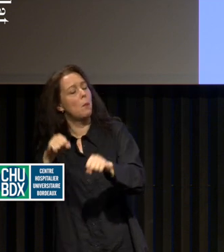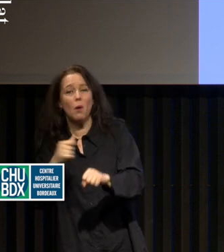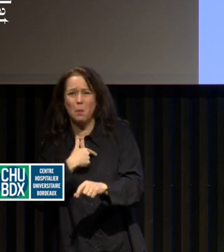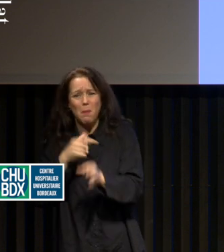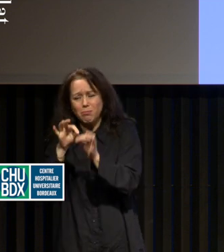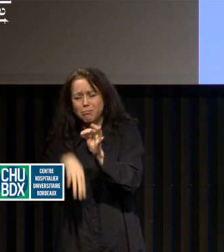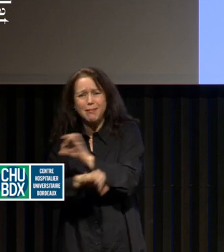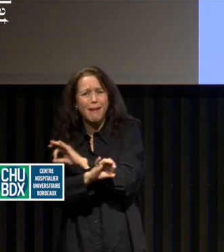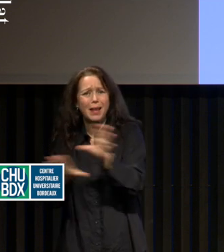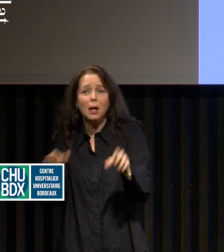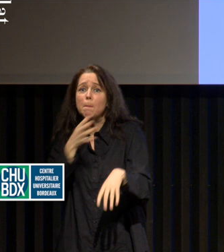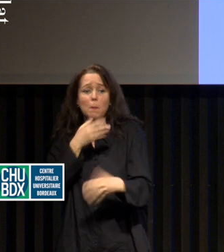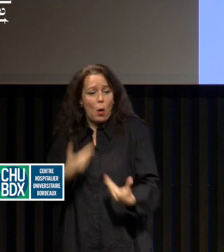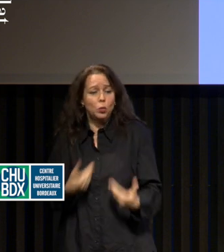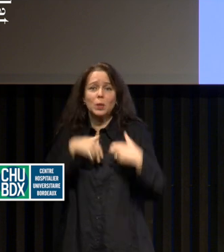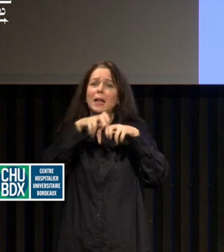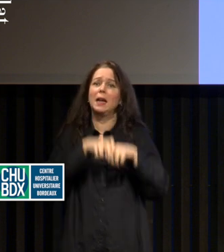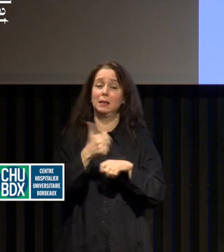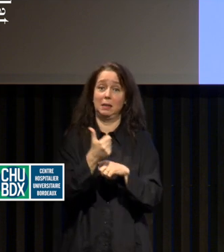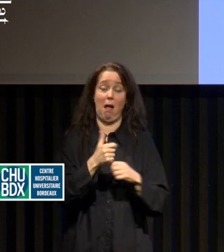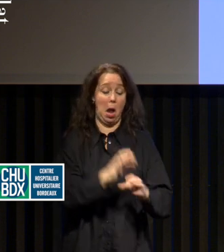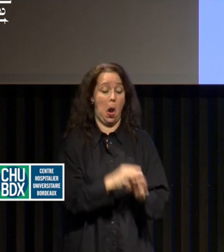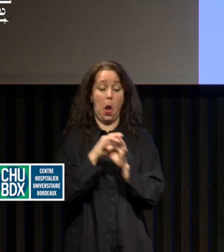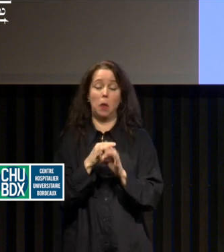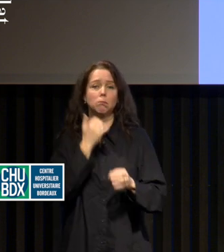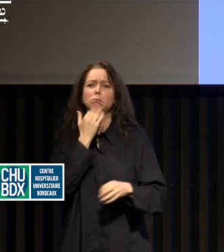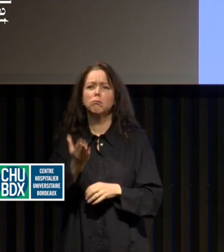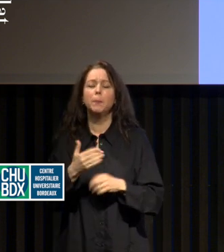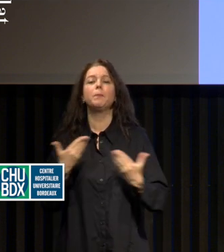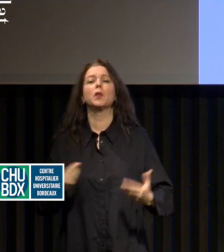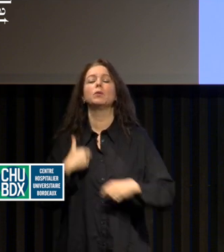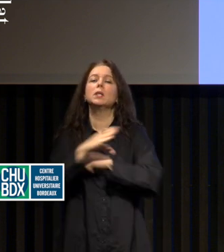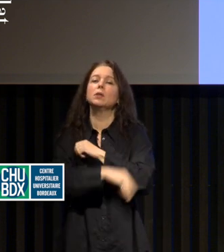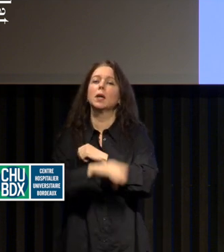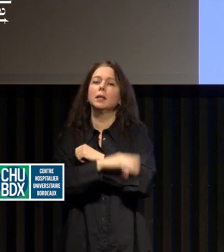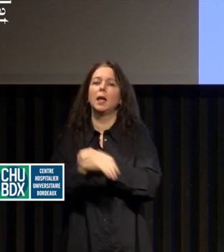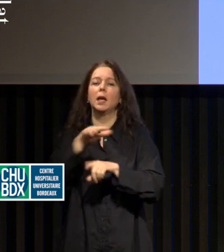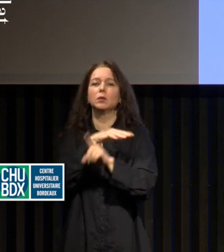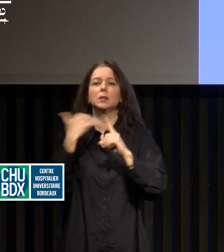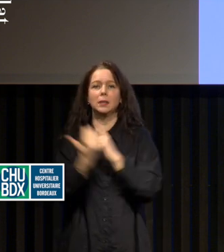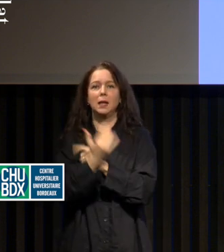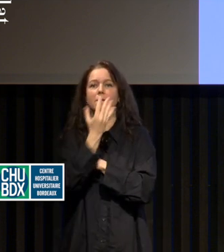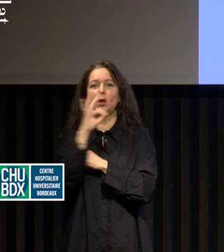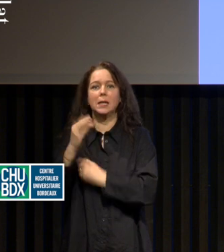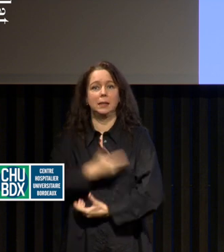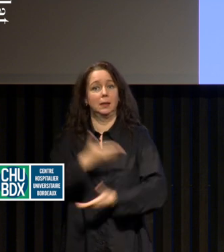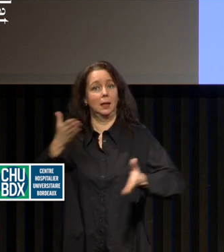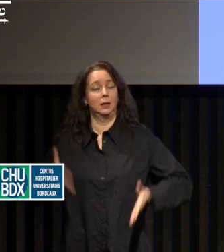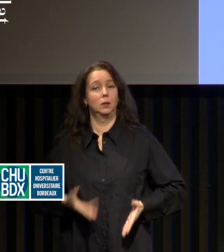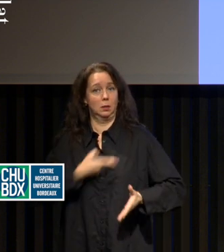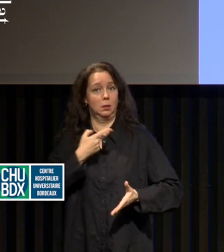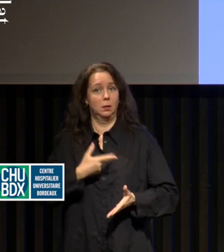capable d'analyser un microbiote. Donc nous, moi je suis maintenant secrétaire de la Société française de gastroentérologie, on a émis ce message